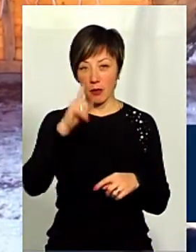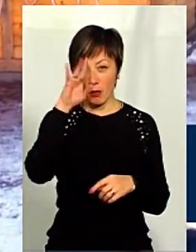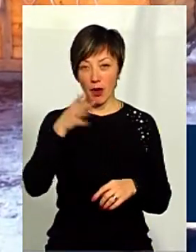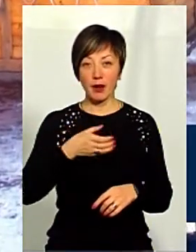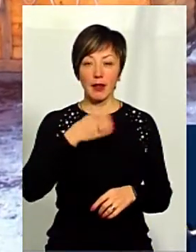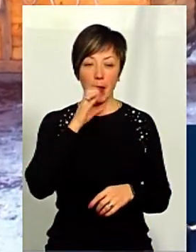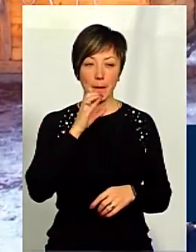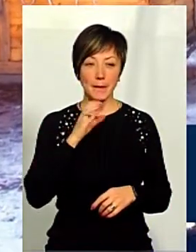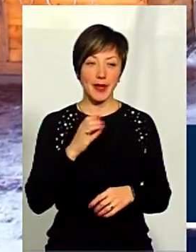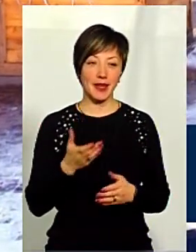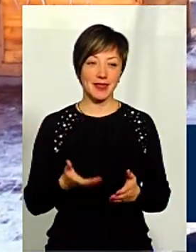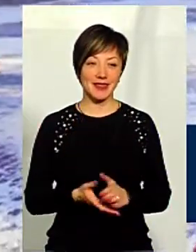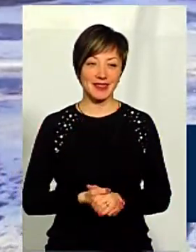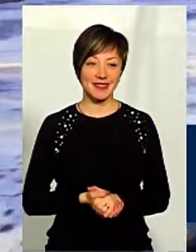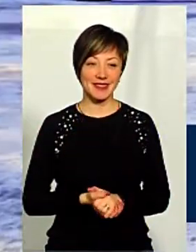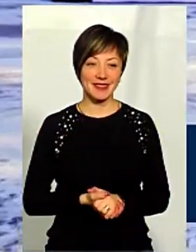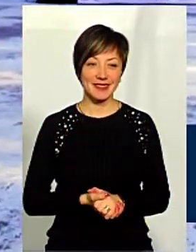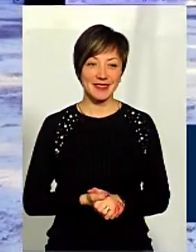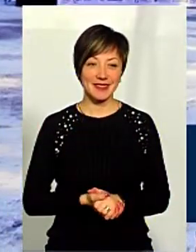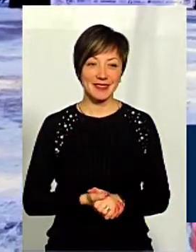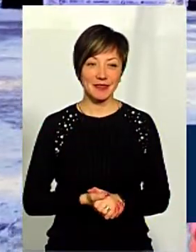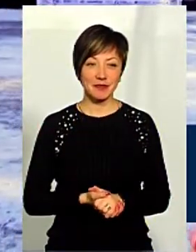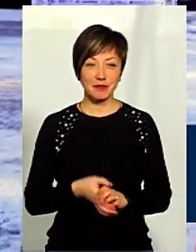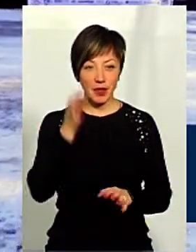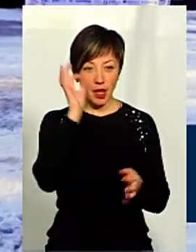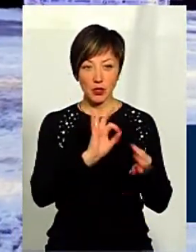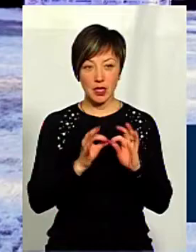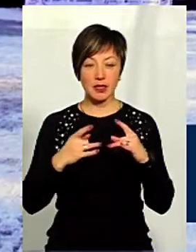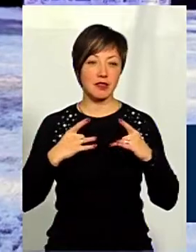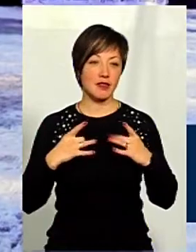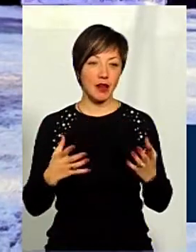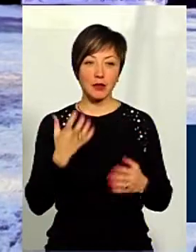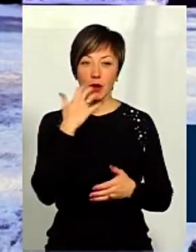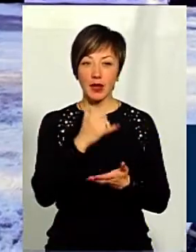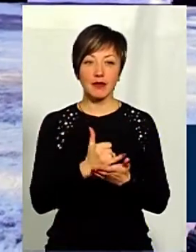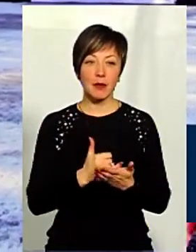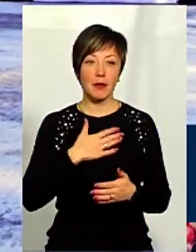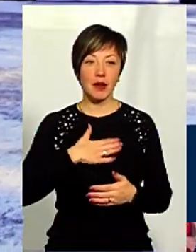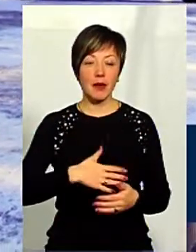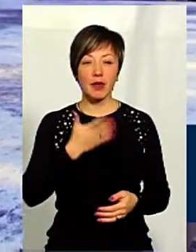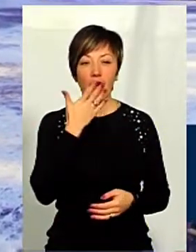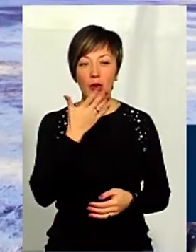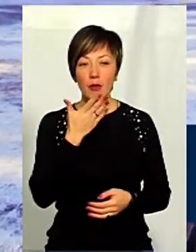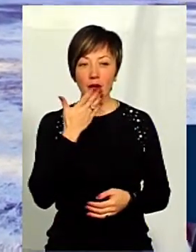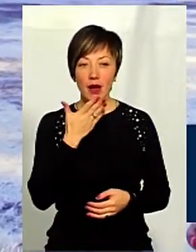напій. Асоціації. Асоціації з святом глінтвейн. Приємні аромати